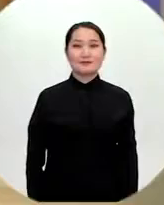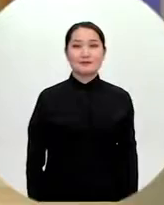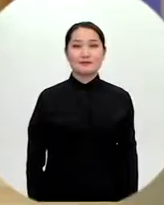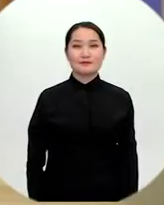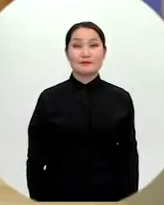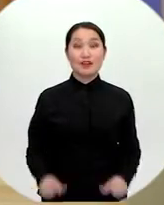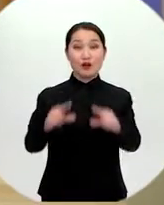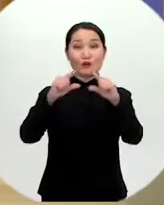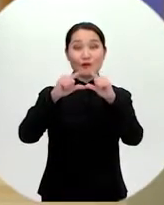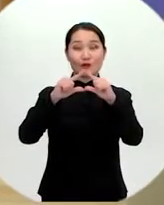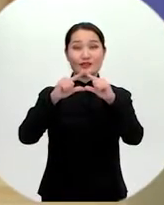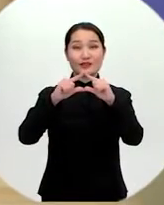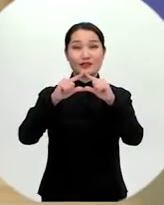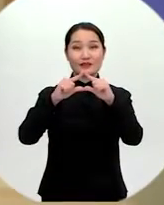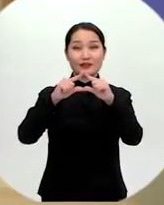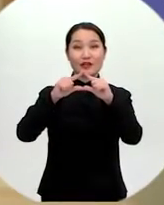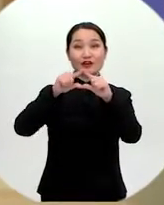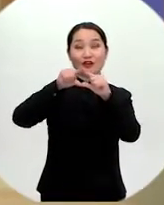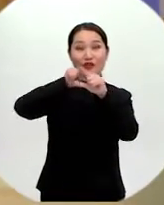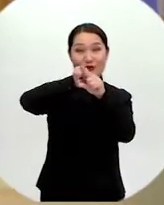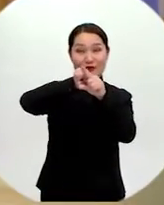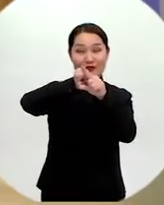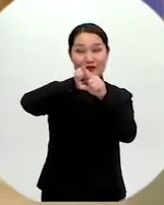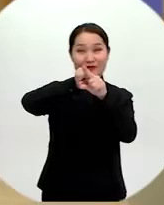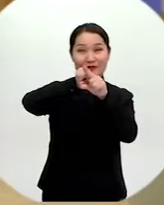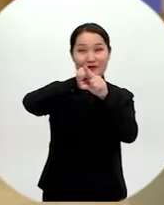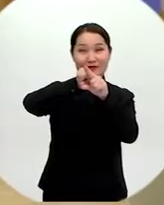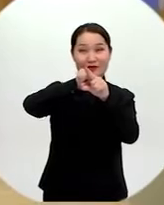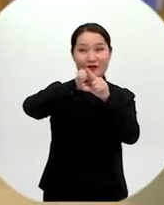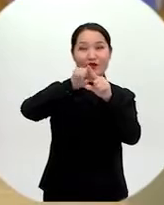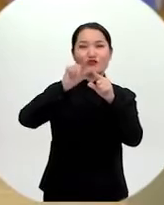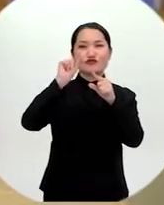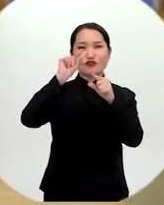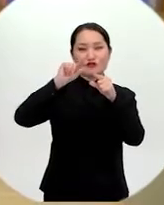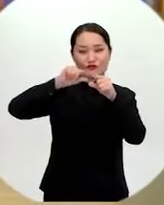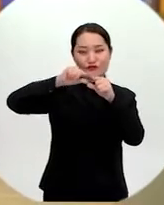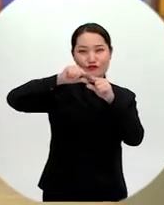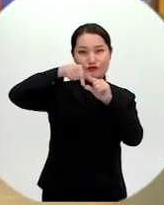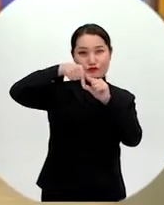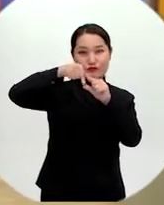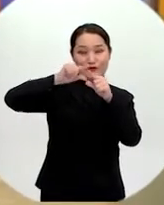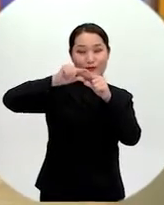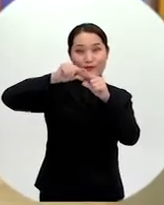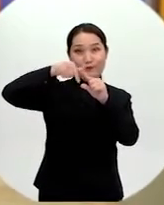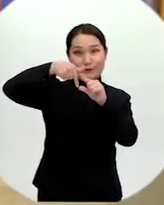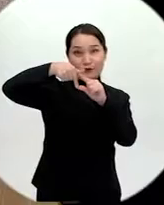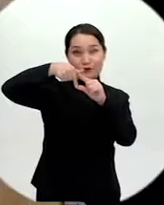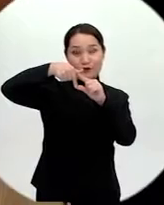За. За энэ гурвалжин дүрсийг голоор нугална. Нугалахдаа ялгүй зөрүүлж нугална. Ингиж.